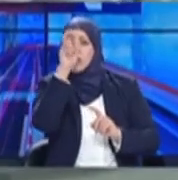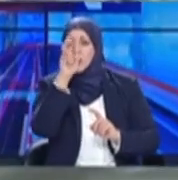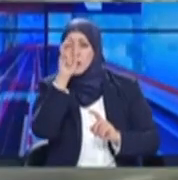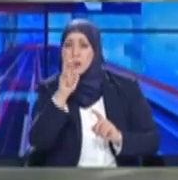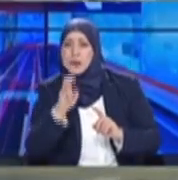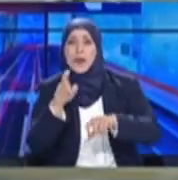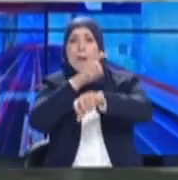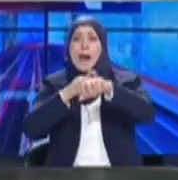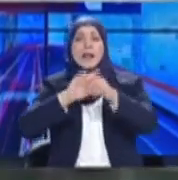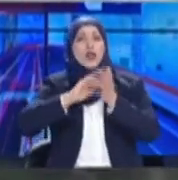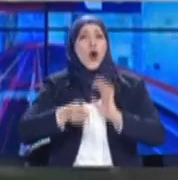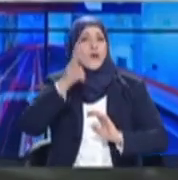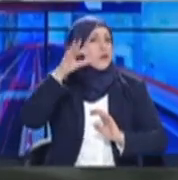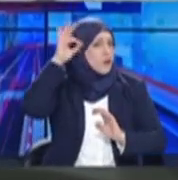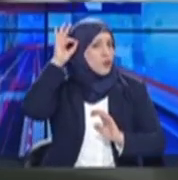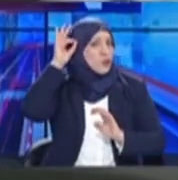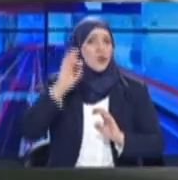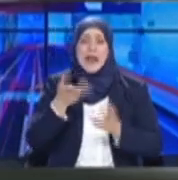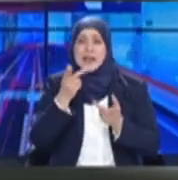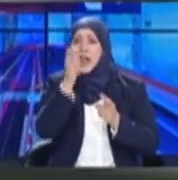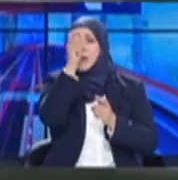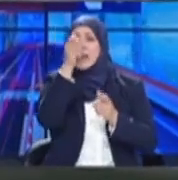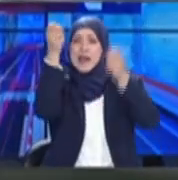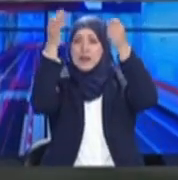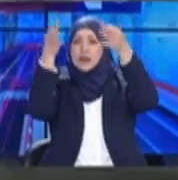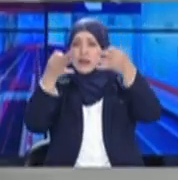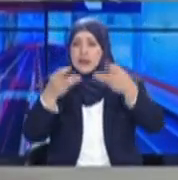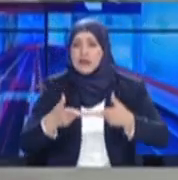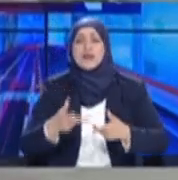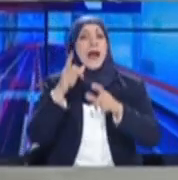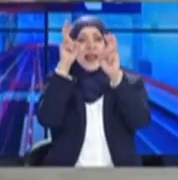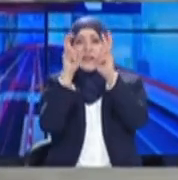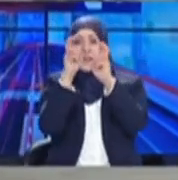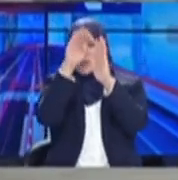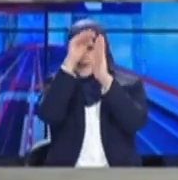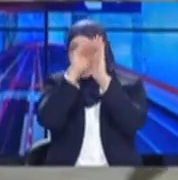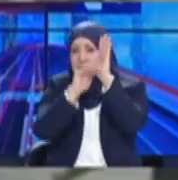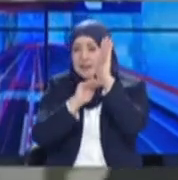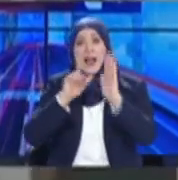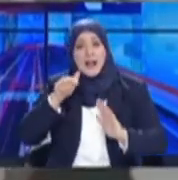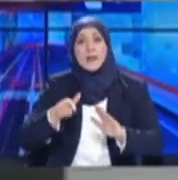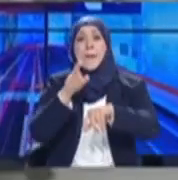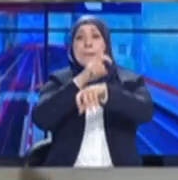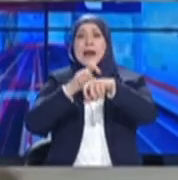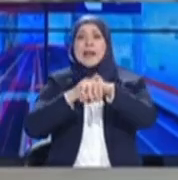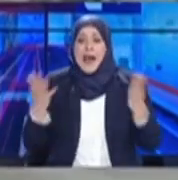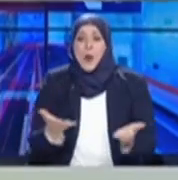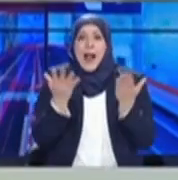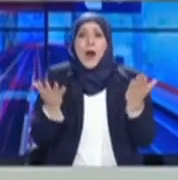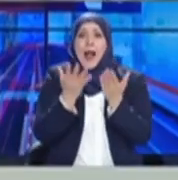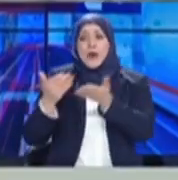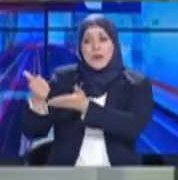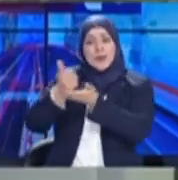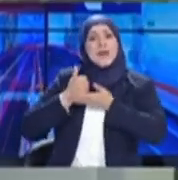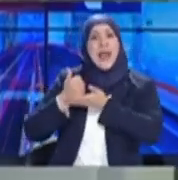في تونس او المتمثله اساسا في ضعف الميزانيه او غيابها تم ما تسعى بعض البلديات في الفتره الحاليه بالتعاون مع